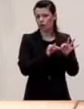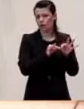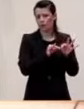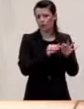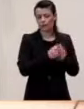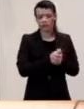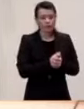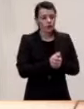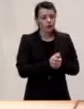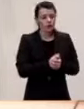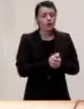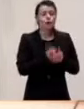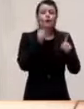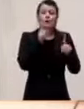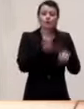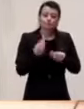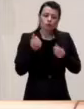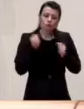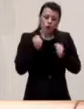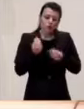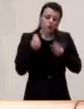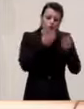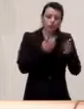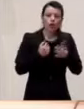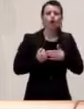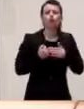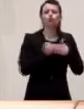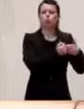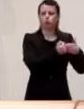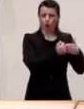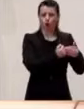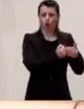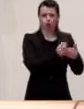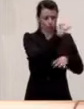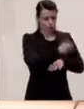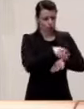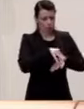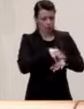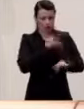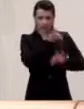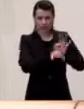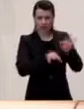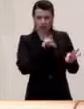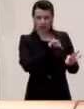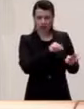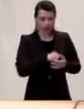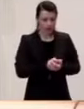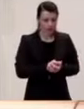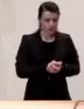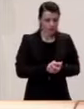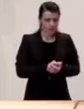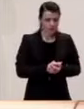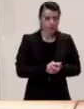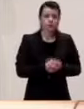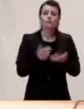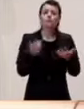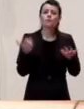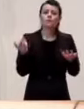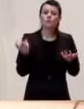offrire un ulteriore supporto alla cura dei pazienti e anche